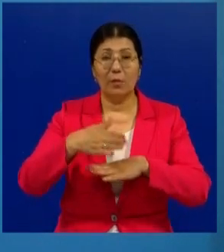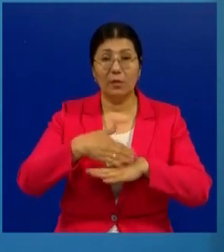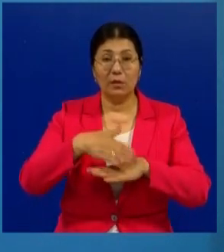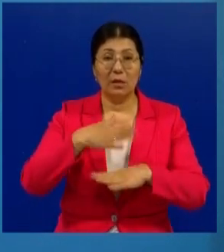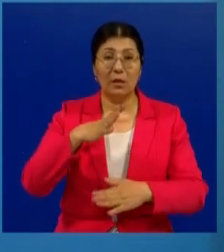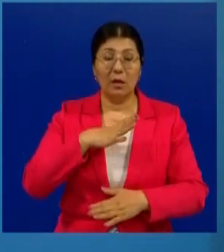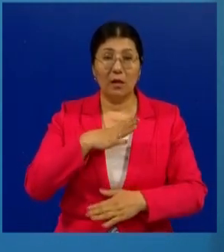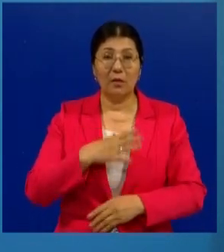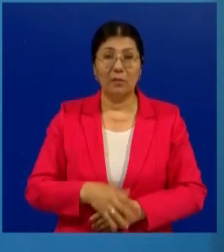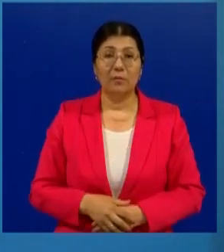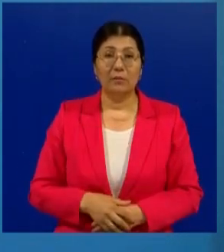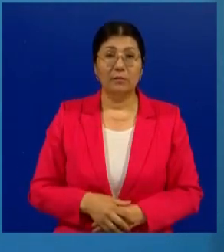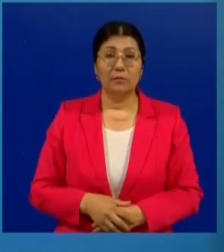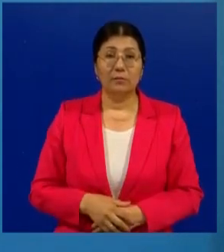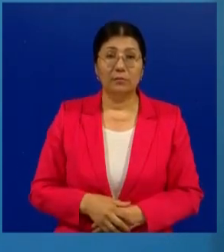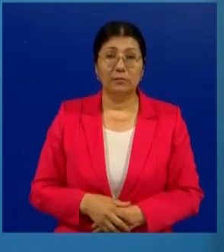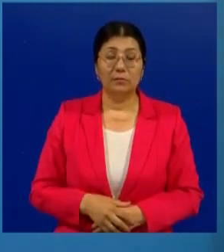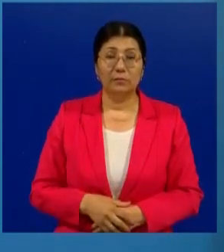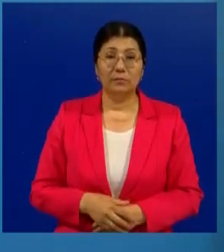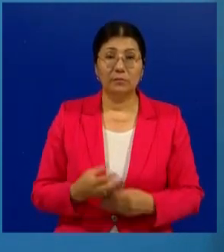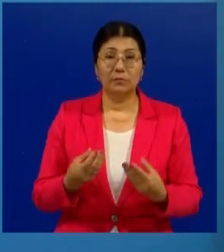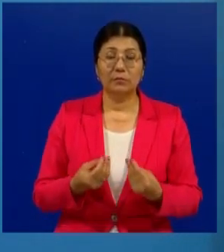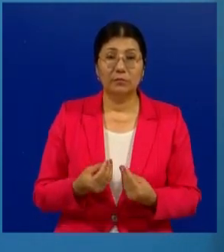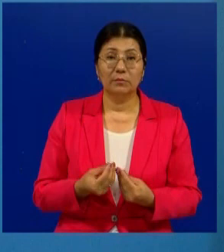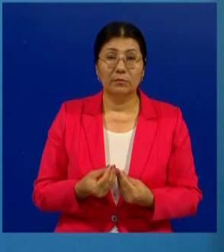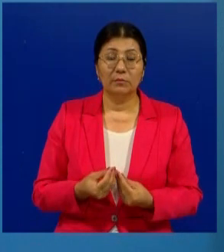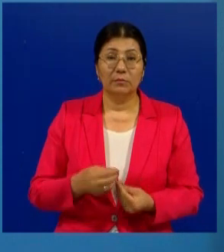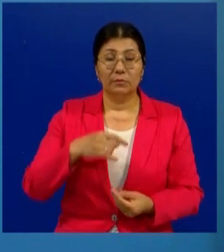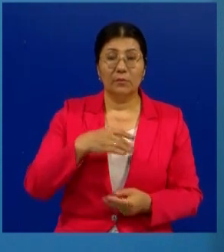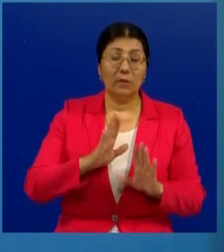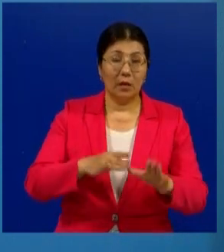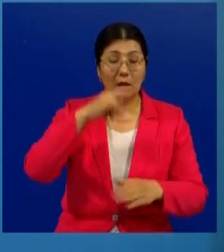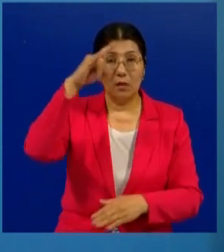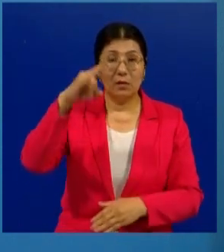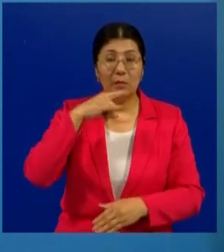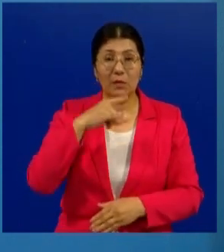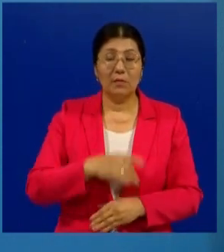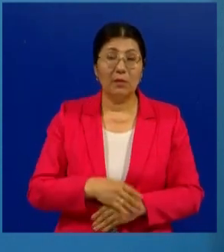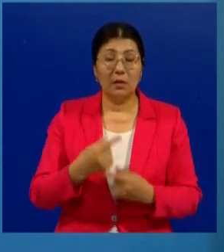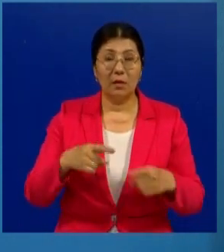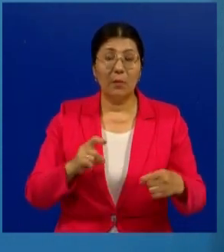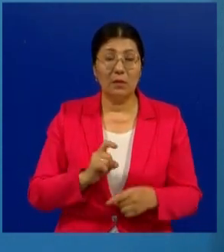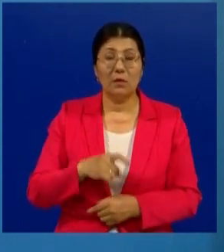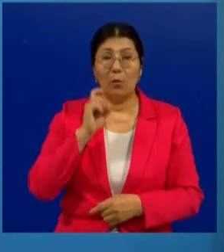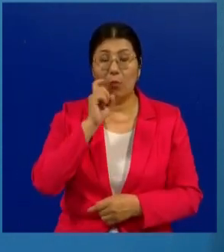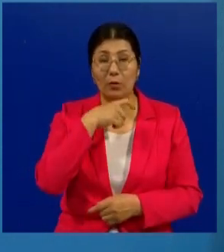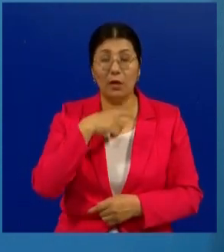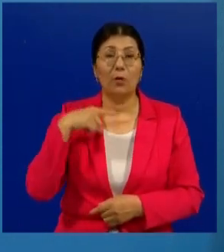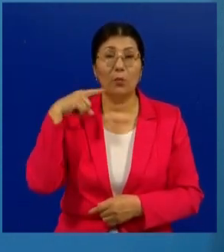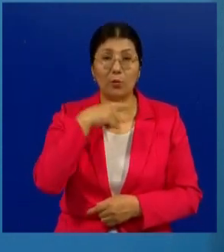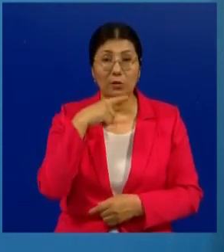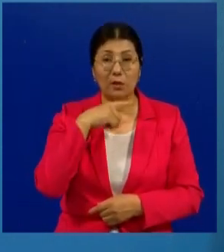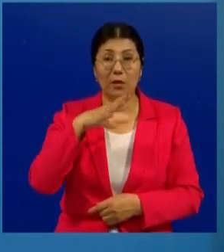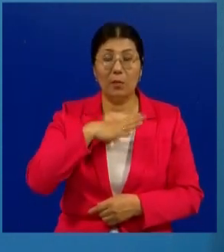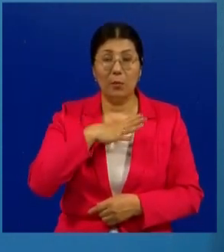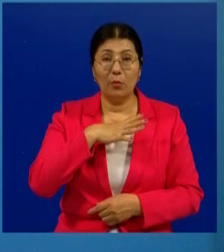Бұл жаңағы жазасын тартқызған. Және тағы айтып кету керек, тек бұл жерде қазақтар емес, кәдімгі Украина ұлты да бар, орыстар да бар, көптеп